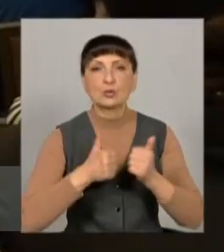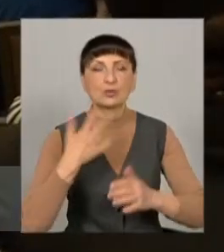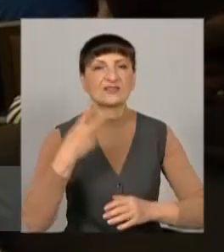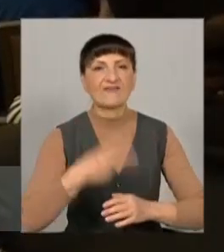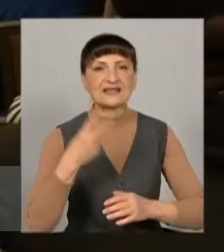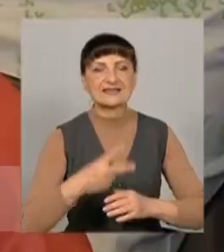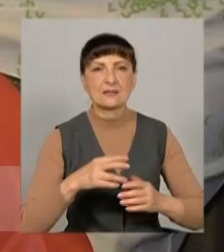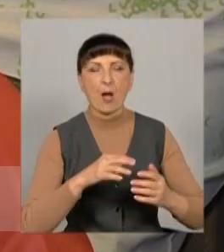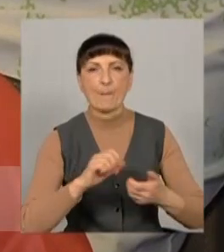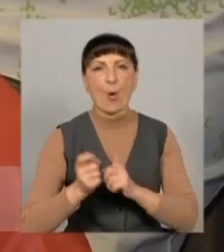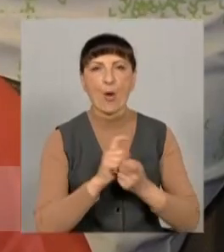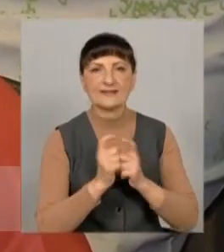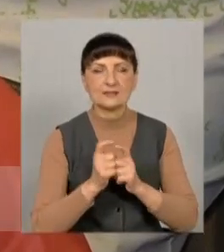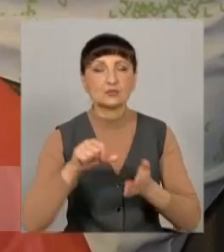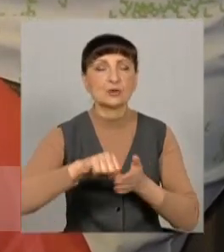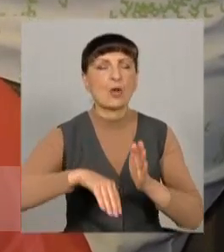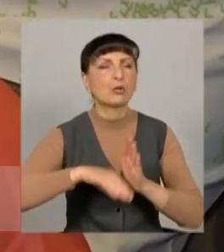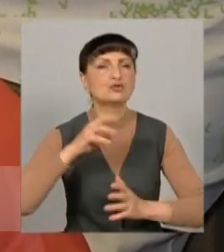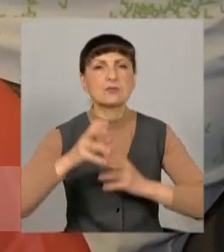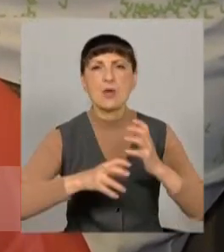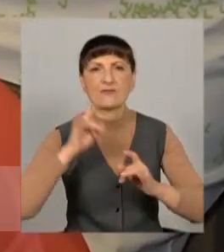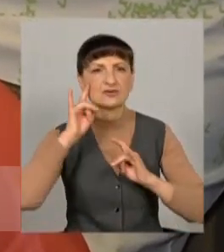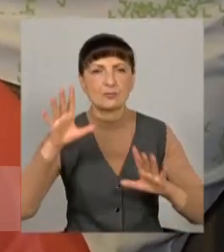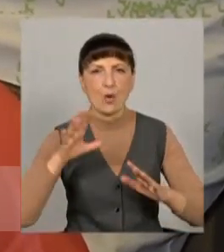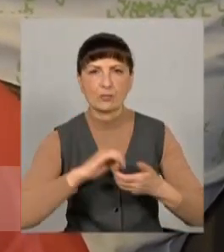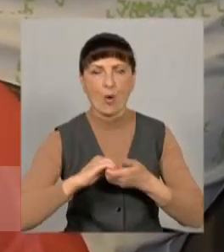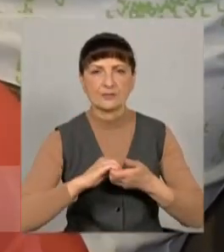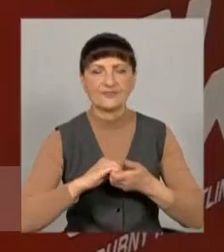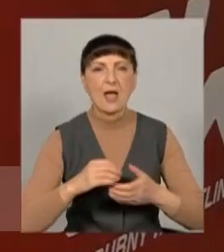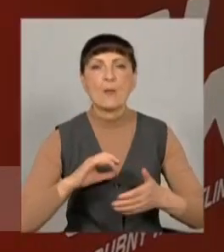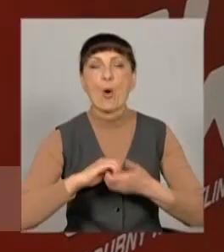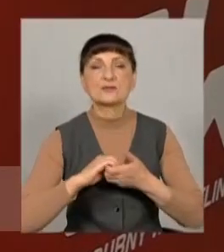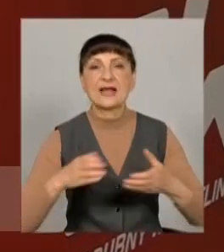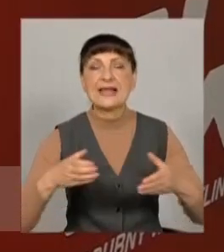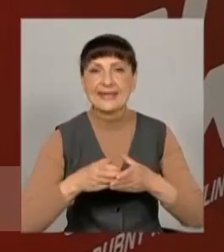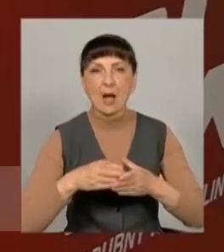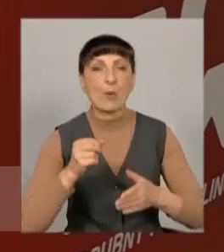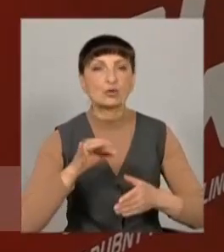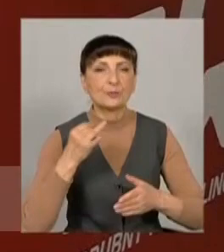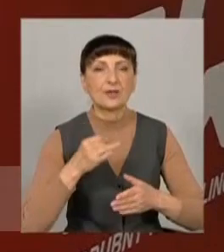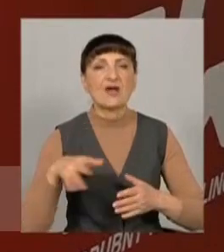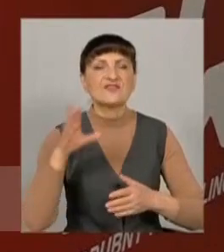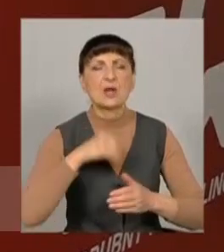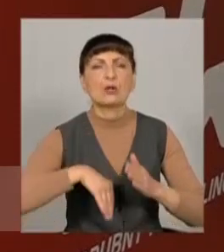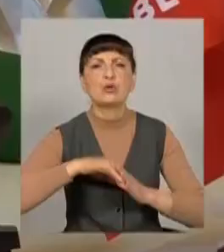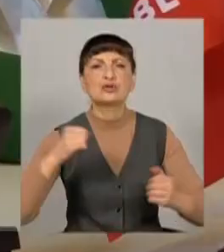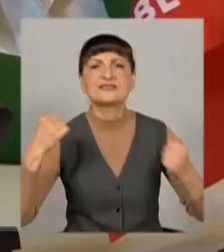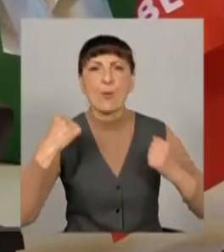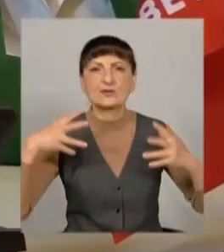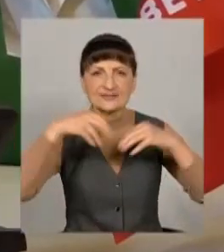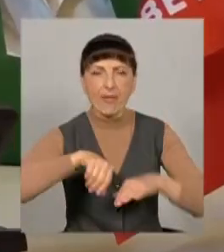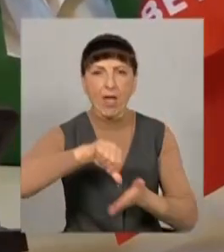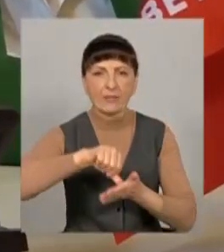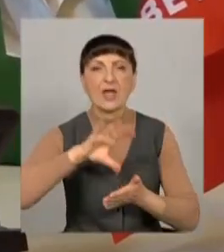20 поединков с участием лучших мировых атлетов. Отметим, борцовская лига Поддубного не только привлекает лучших спортсменов планеты, но